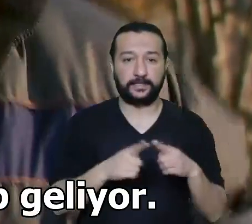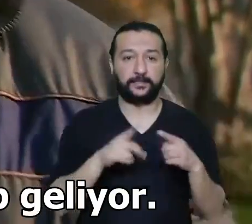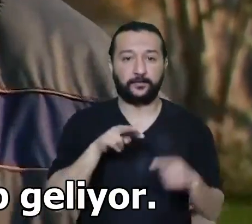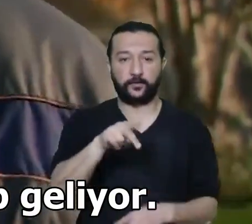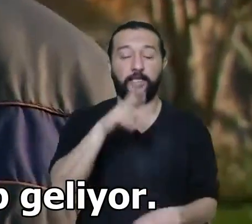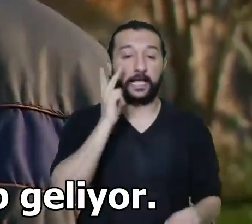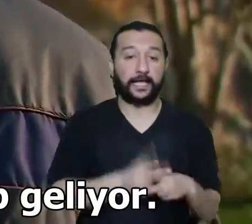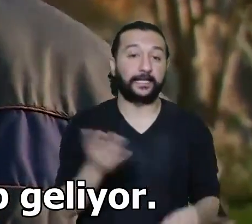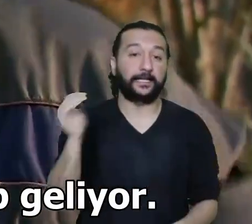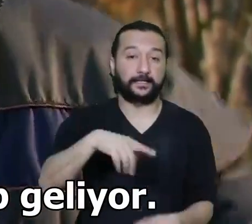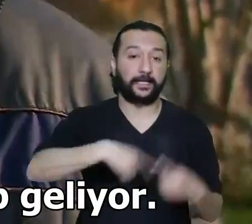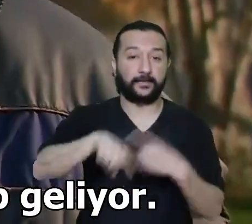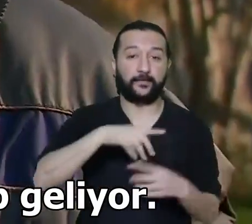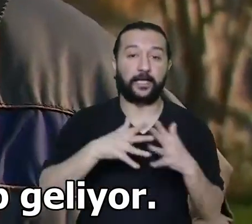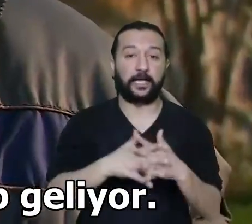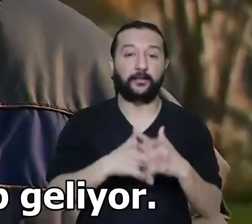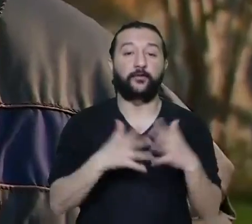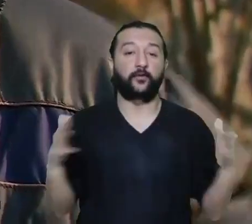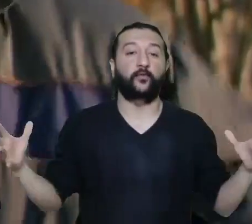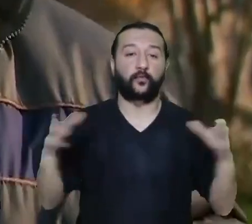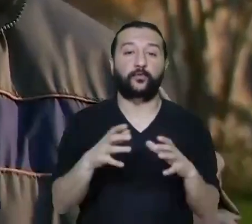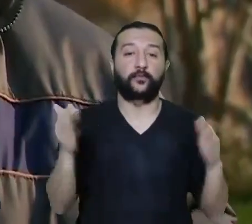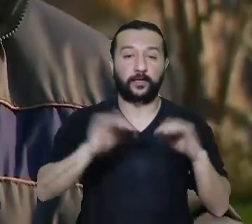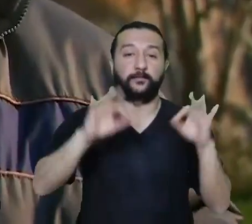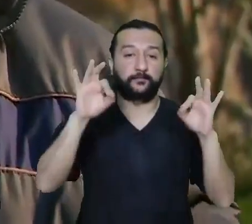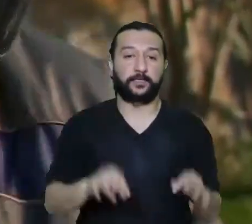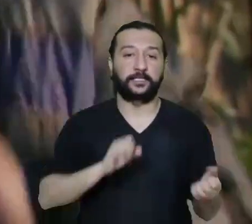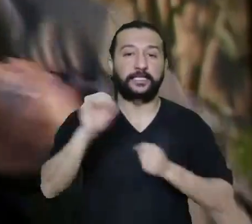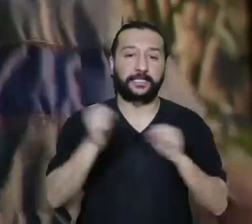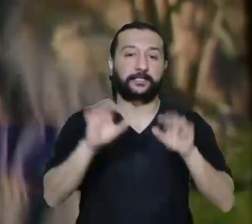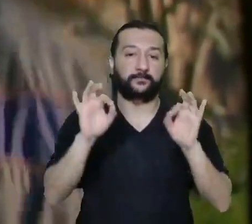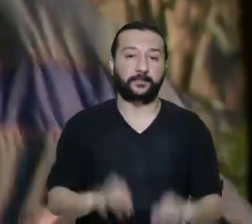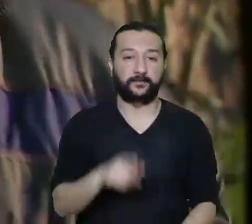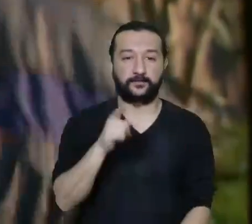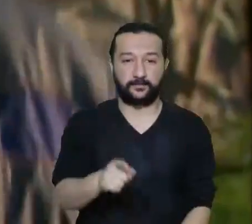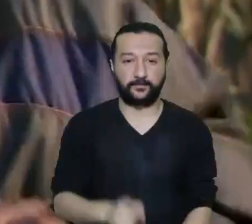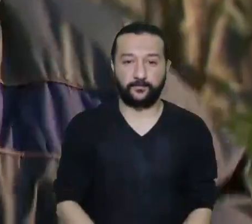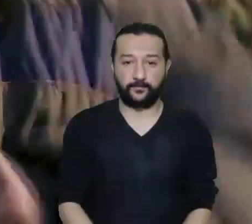gidiyor. Aniden etrafına kalabalık bir grup geliyor. Bir başlıyorlar dans etmeye.